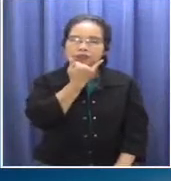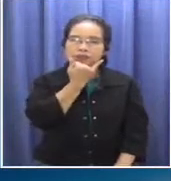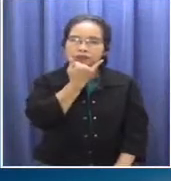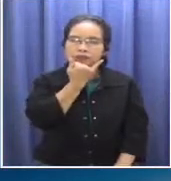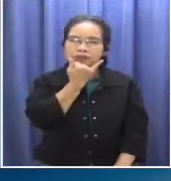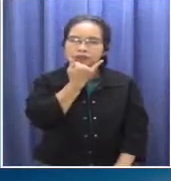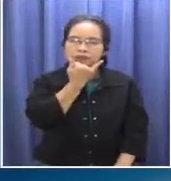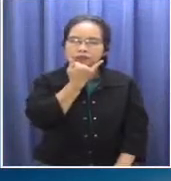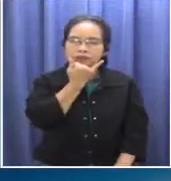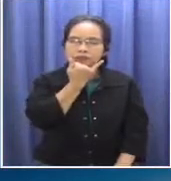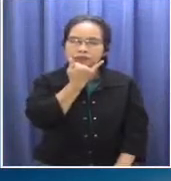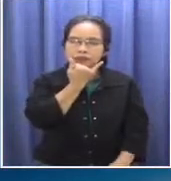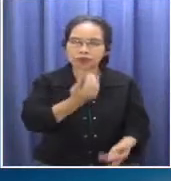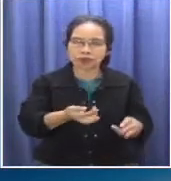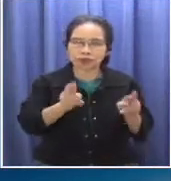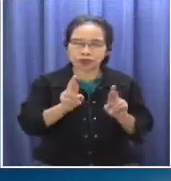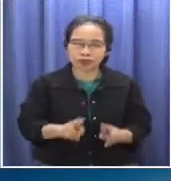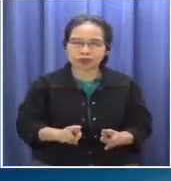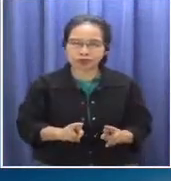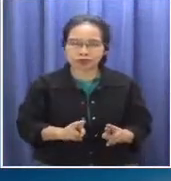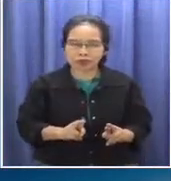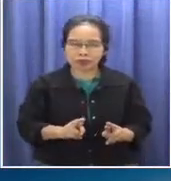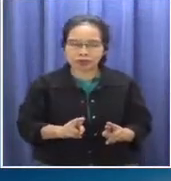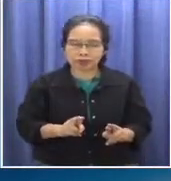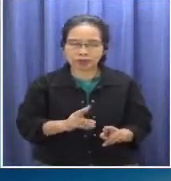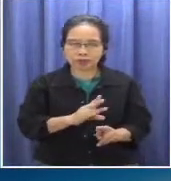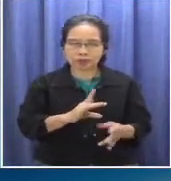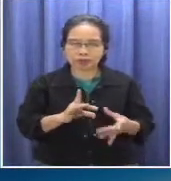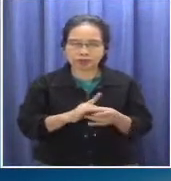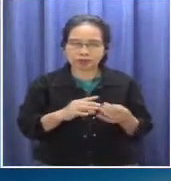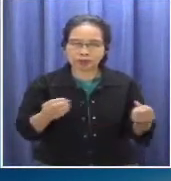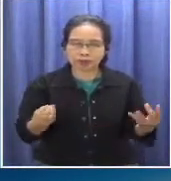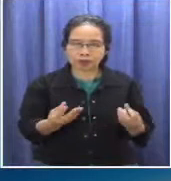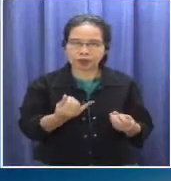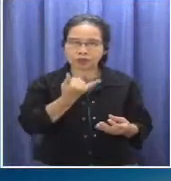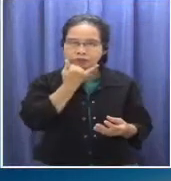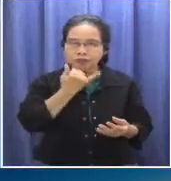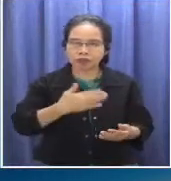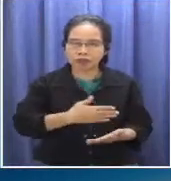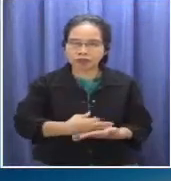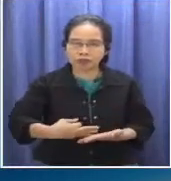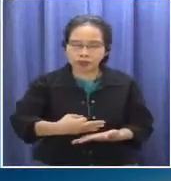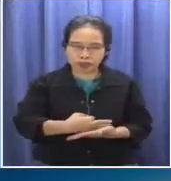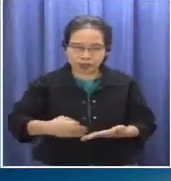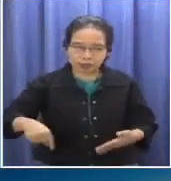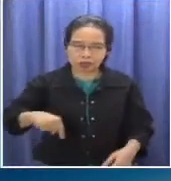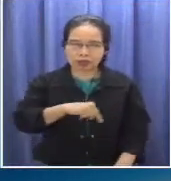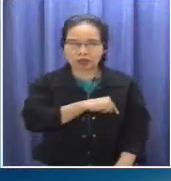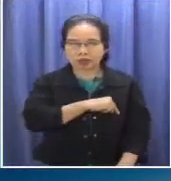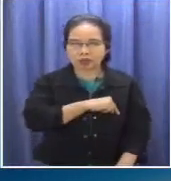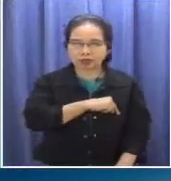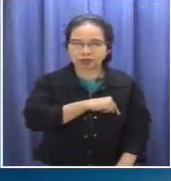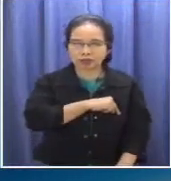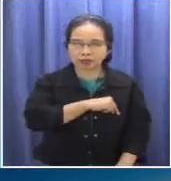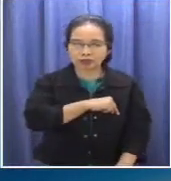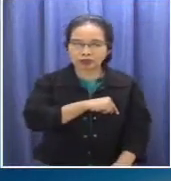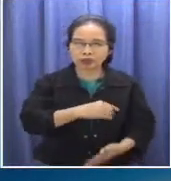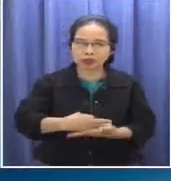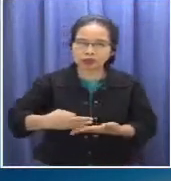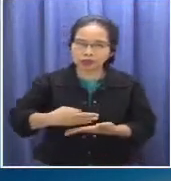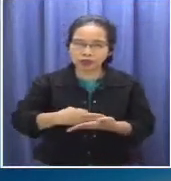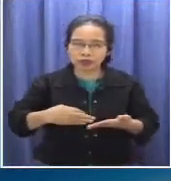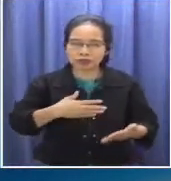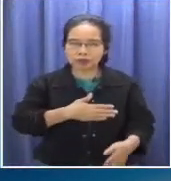pagkakamali na sangkatauhan. Huhingi po kami ng paumanhin, ng